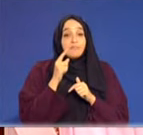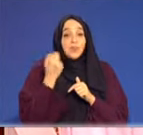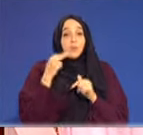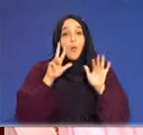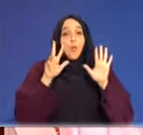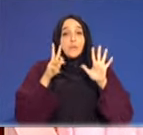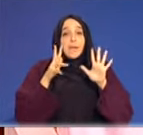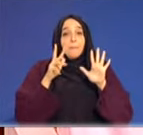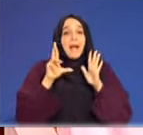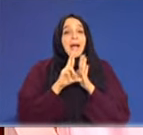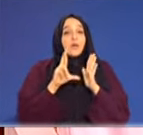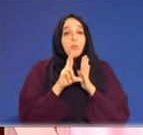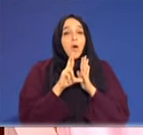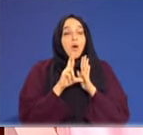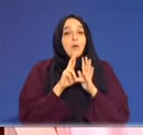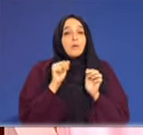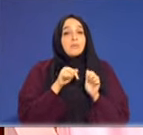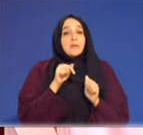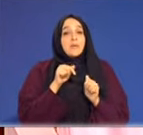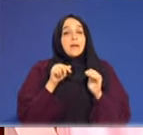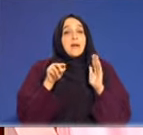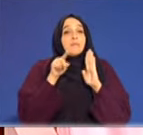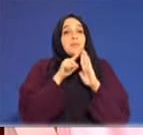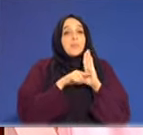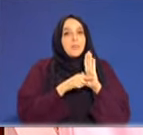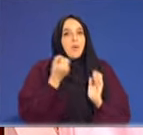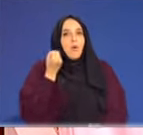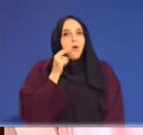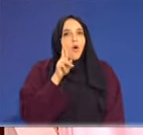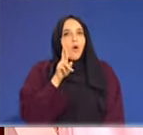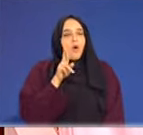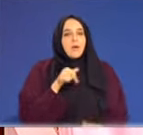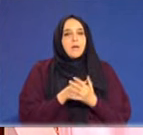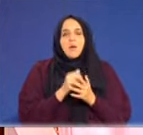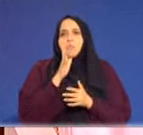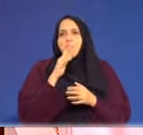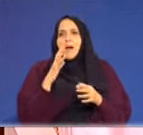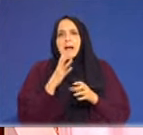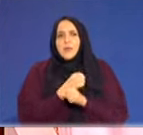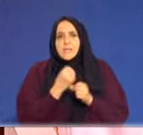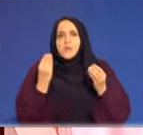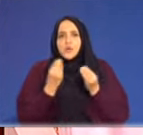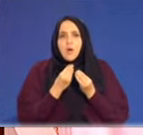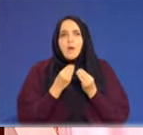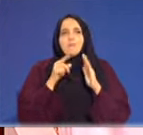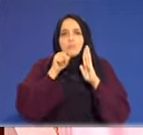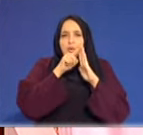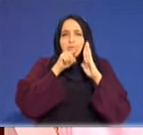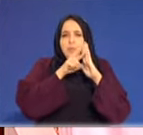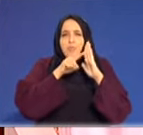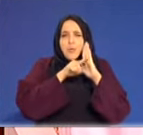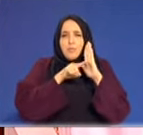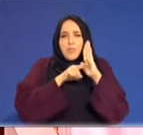من قواعد الصلح. لا يمكن أن تنجح عملية الصلح إلا بالتزام